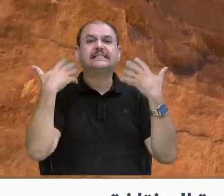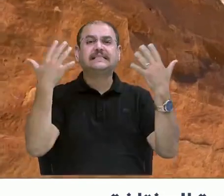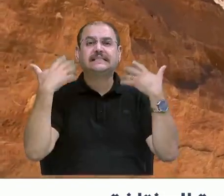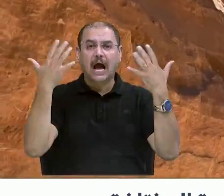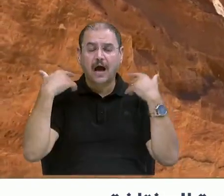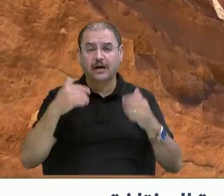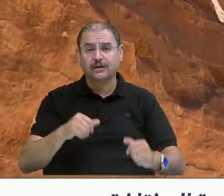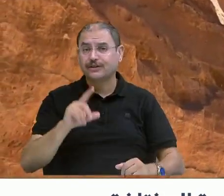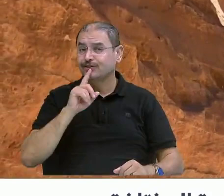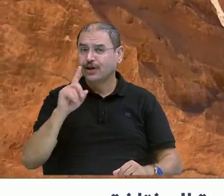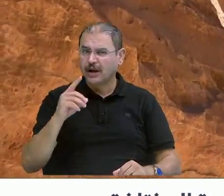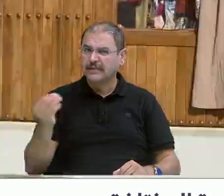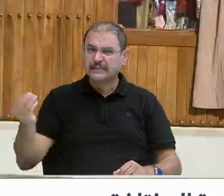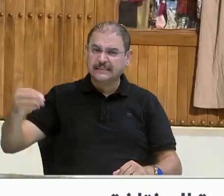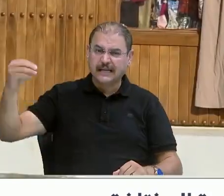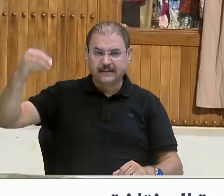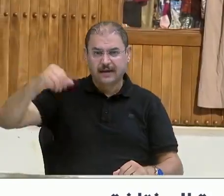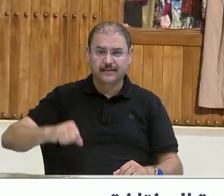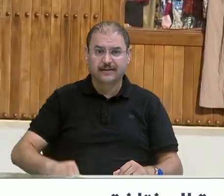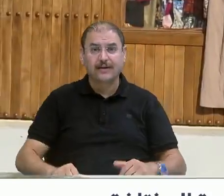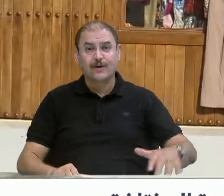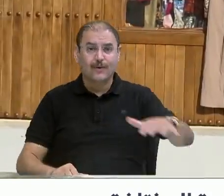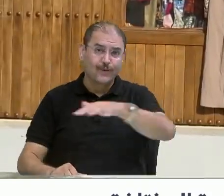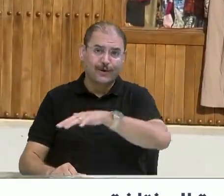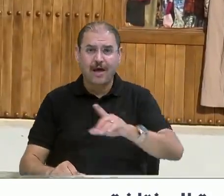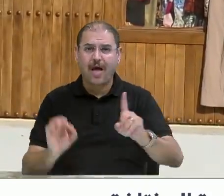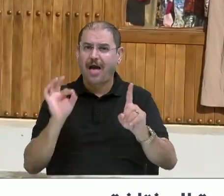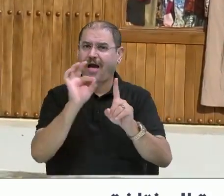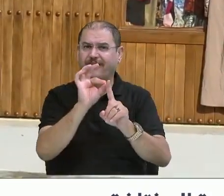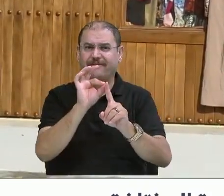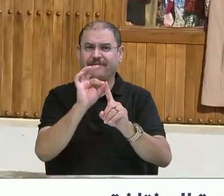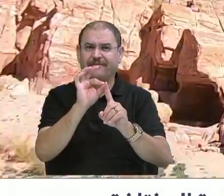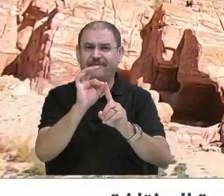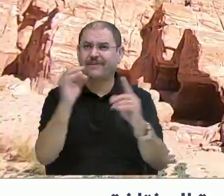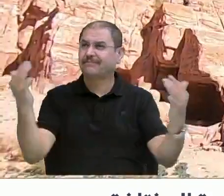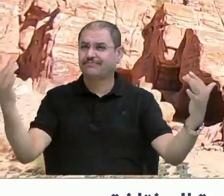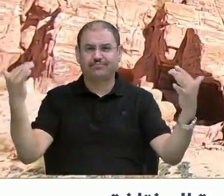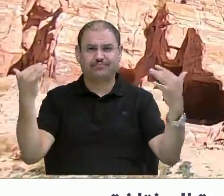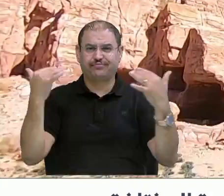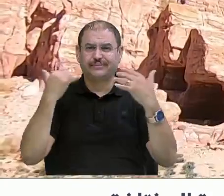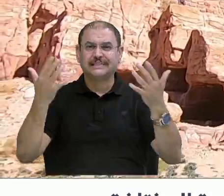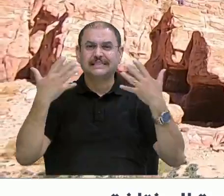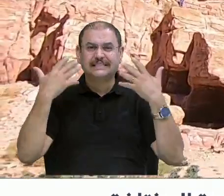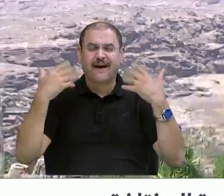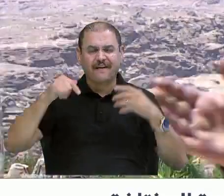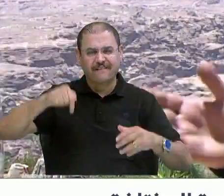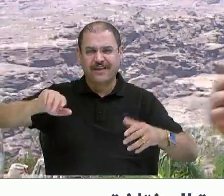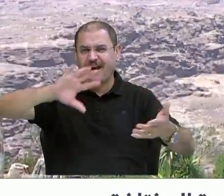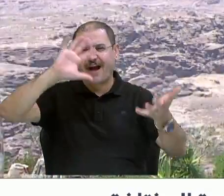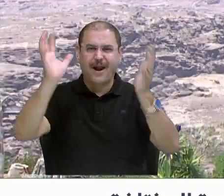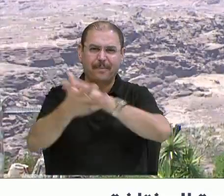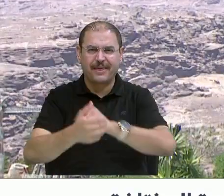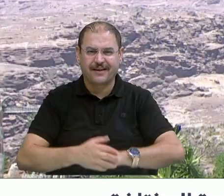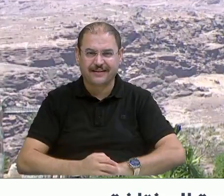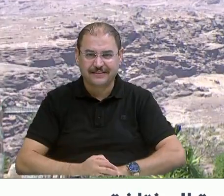العلاقه بالسياحه لاتخاذ مزيد من الاجراءات بهدف جلب الزوار من مختلف اسواق السياحه العالميه سعي